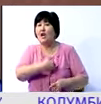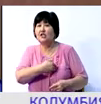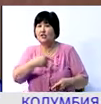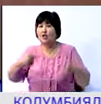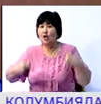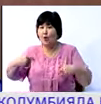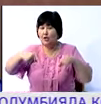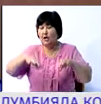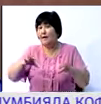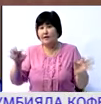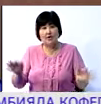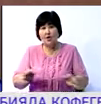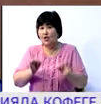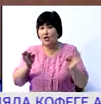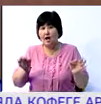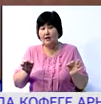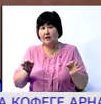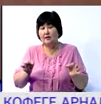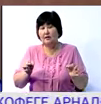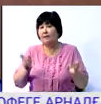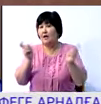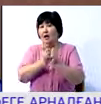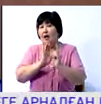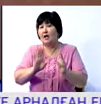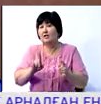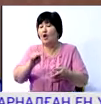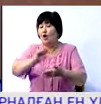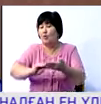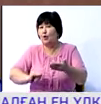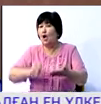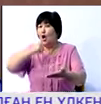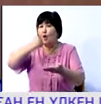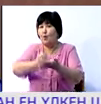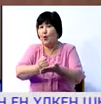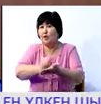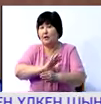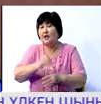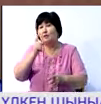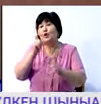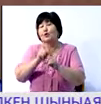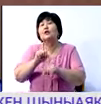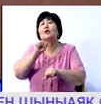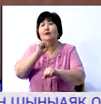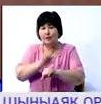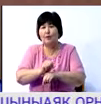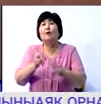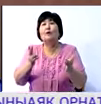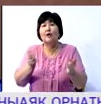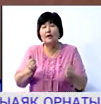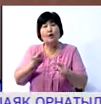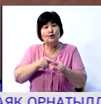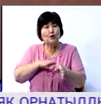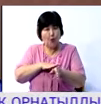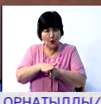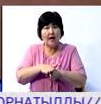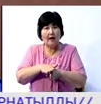шешкен ешқандай қағазсыз протоколсыз мөр баспай ақ бір ауыз сөзге тоқтап соны